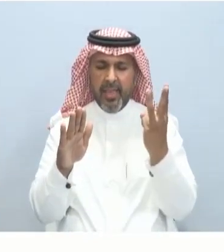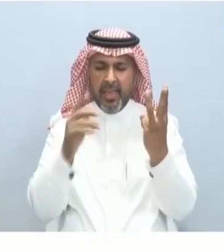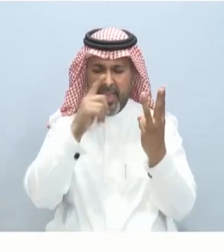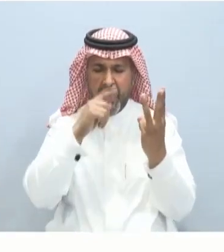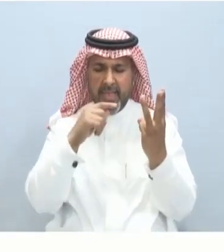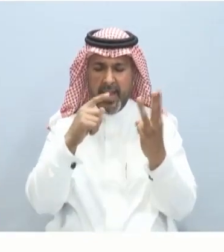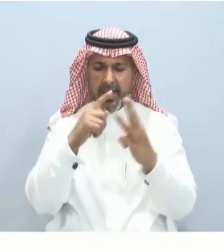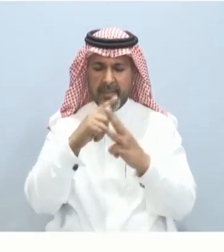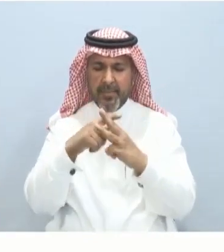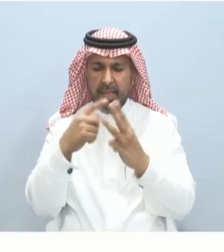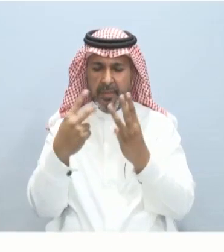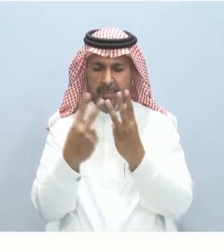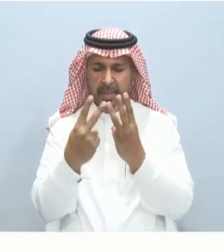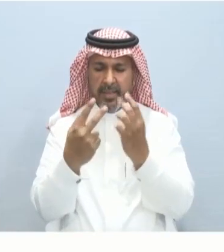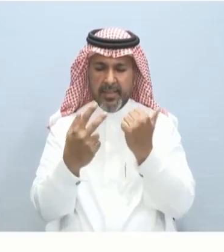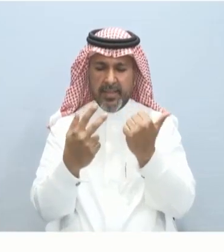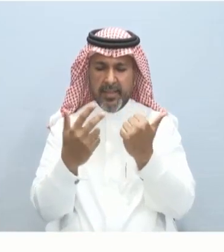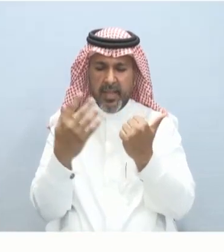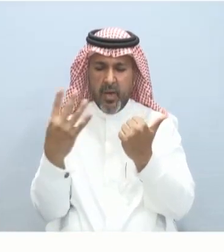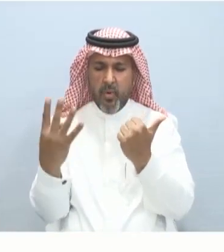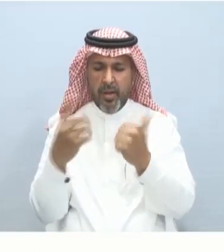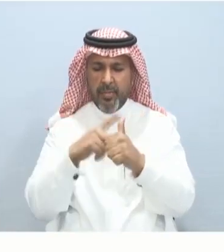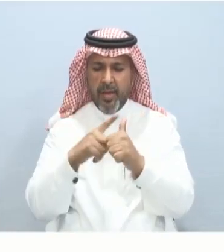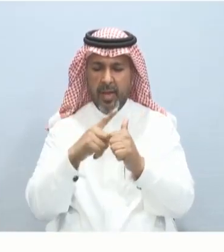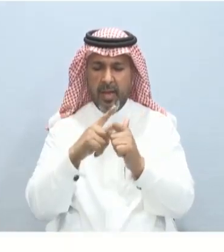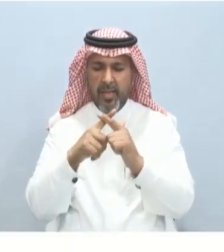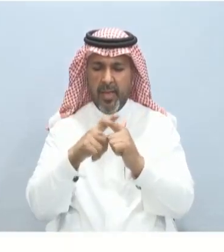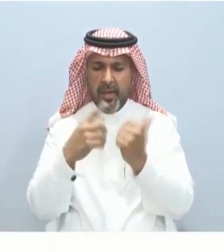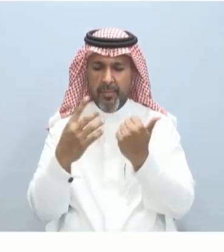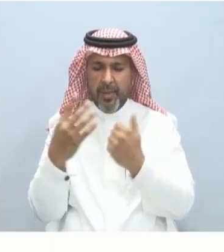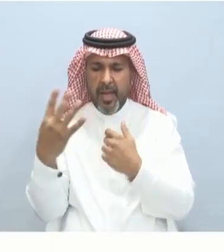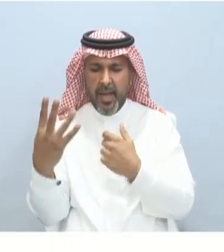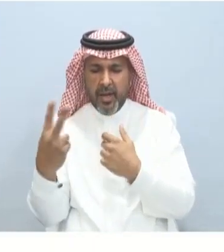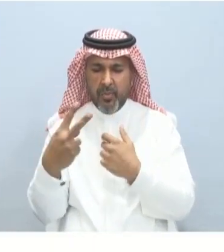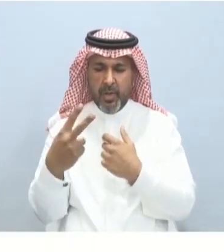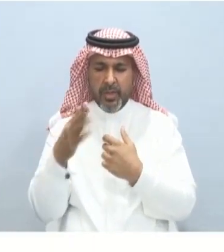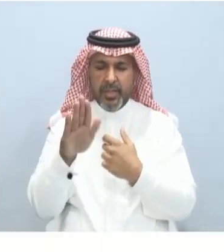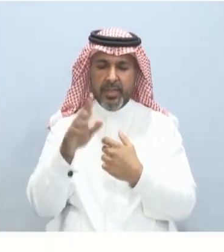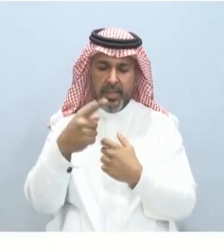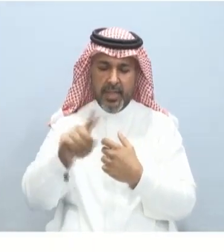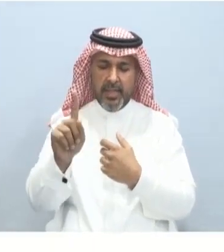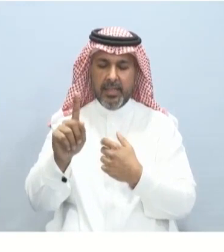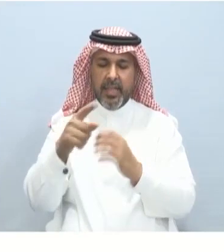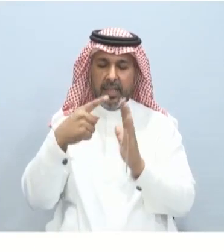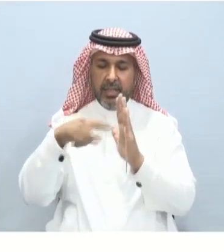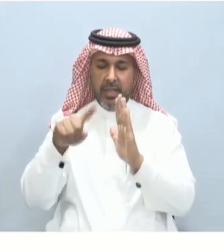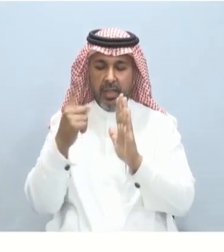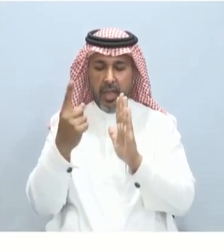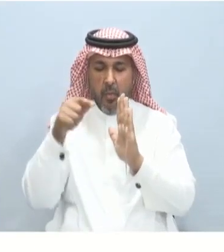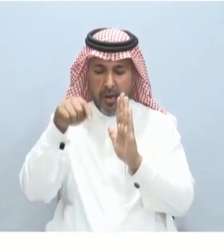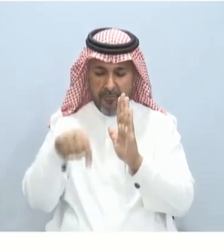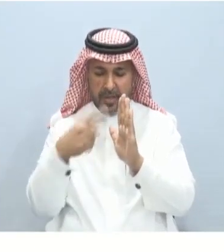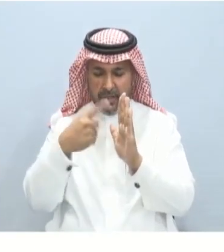اذا كان الحد الاوسط يساوي هذه القيمه اذا اكتملت الشروط الثلاث وبالتالي اصبح